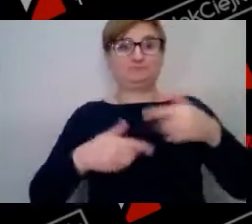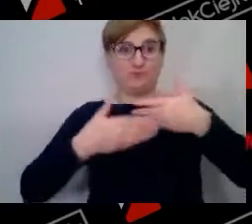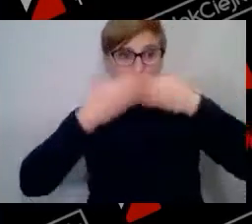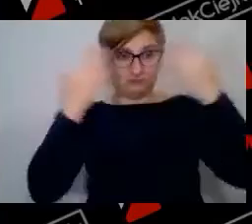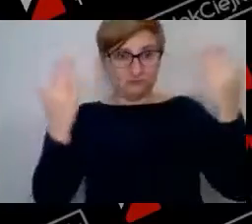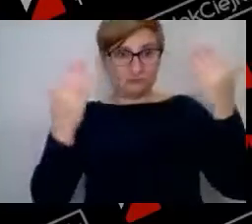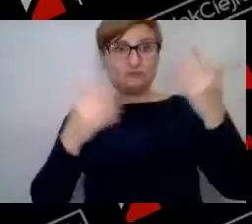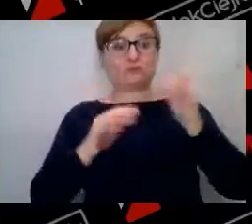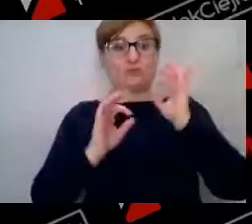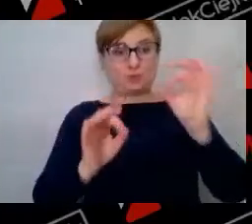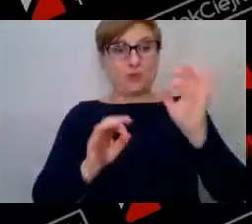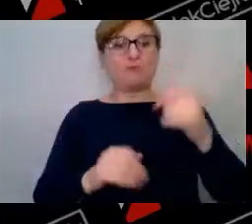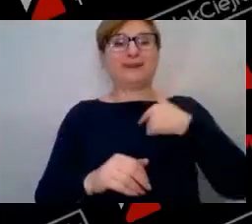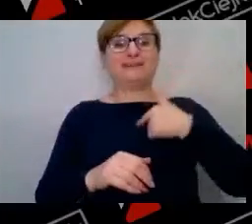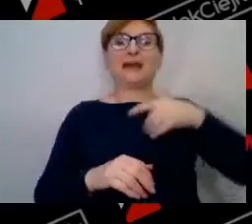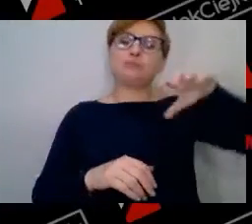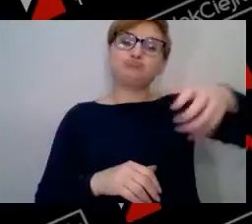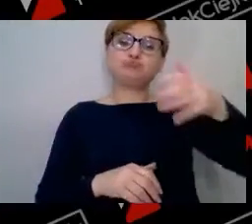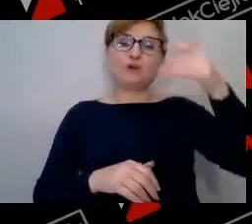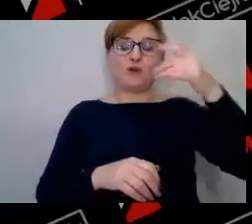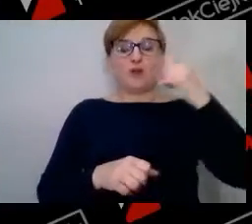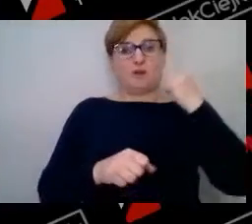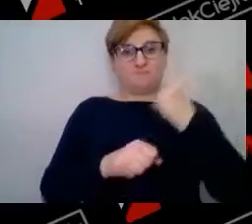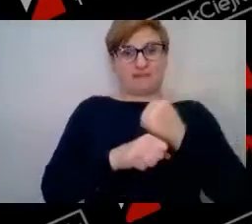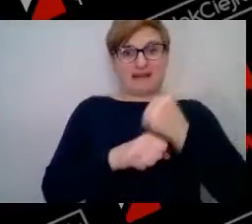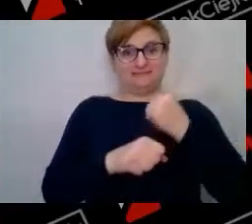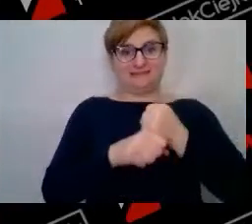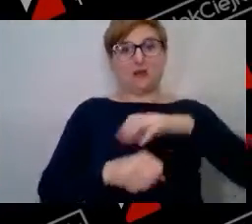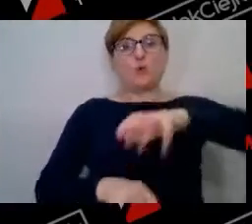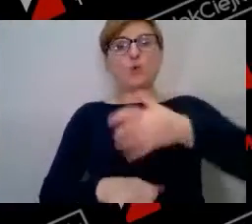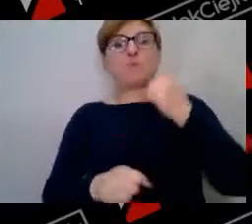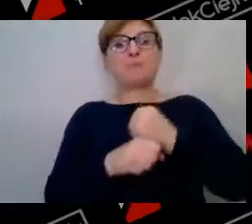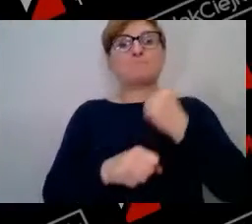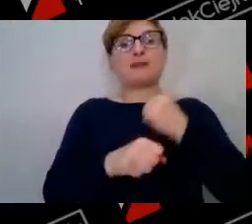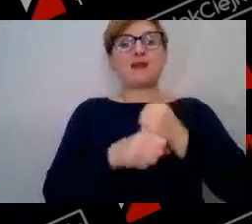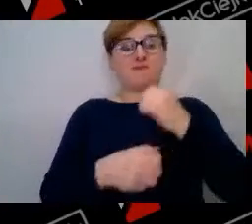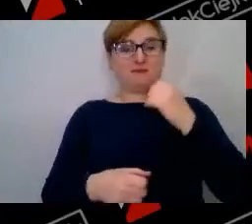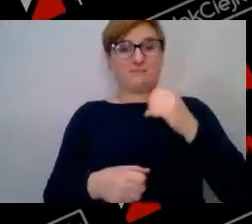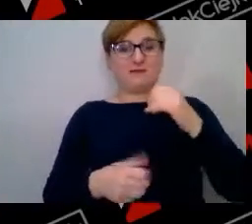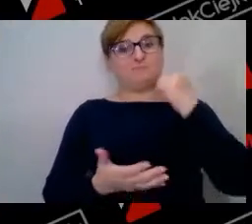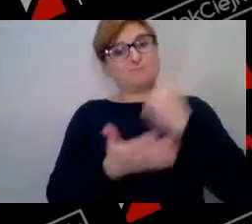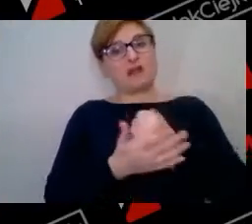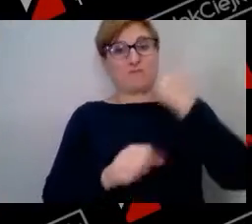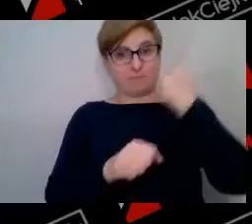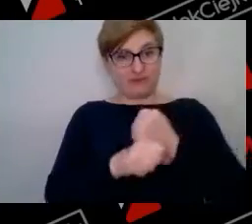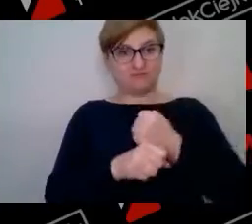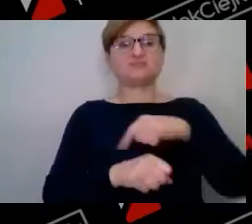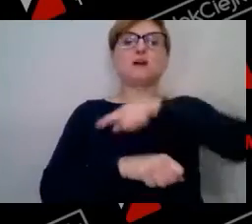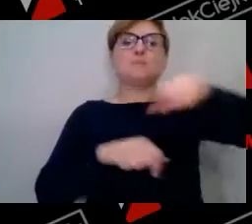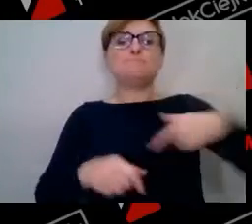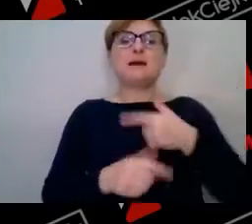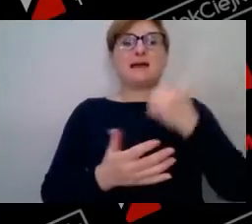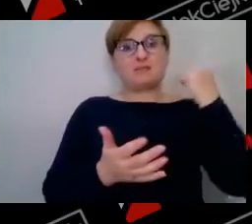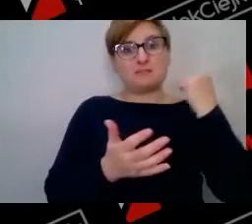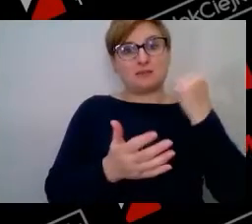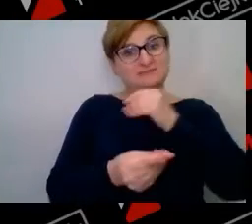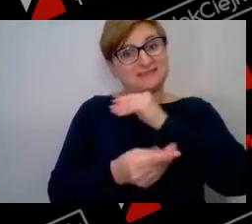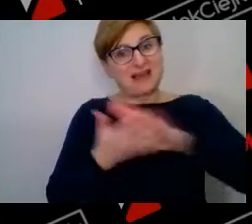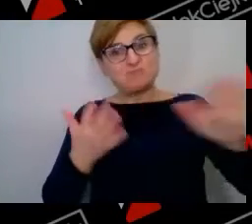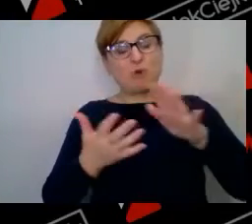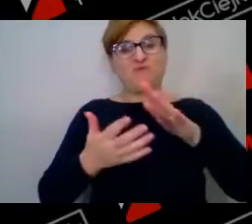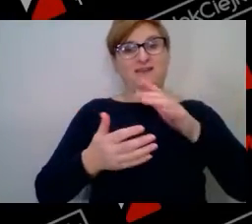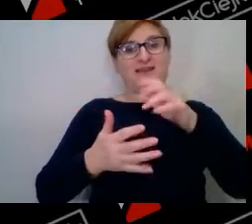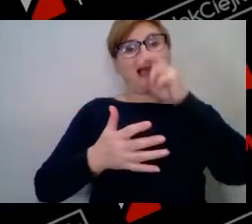reprezentuję Grupę Prawa Pracownicze. Nasz pierwszy postulat to oczywiście dostęp do bezpiecznej i darmowej aborcji dla wszystkich kobiet. Widzimy jednak dostęp do aborcji w